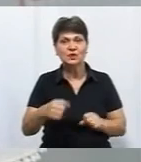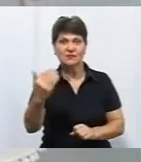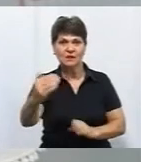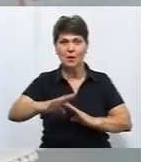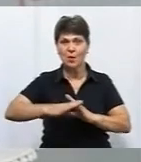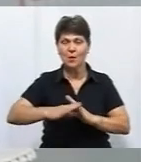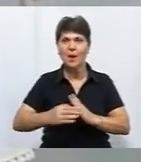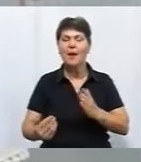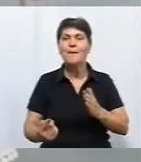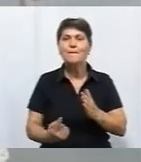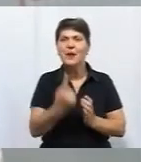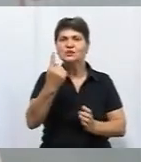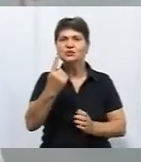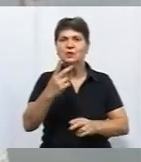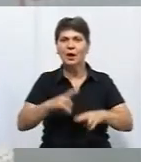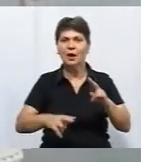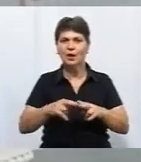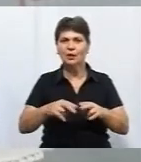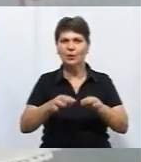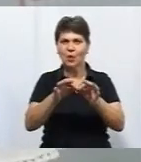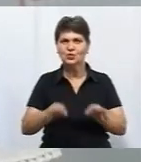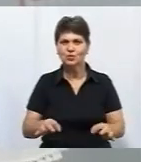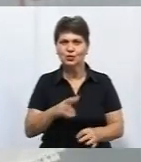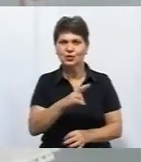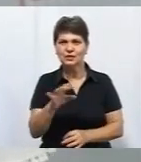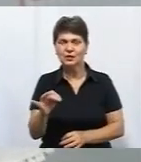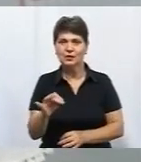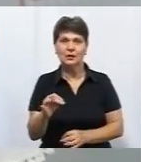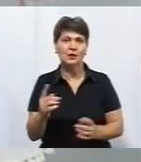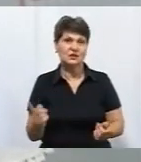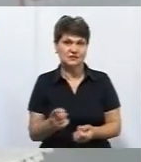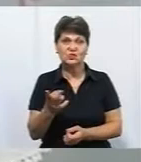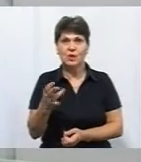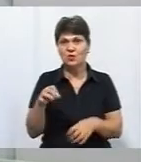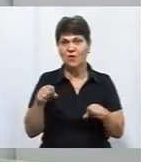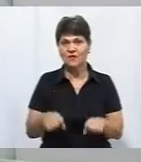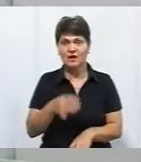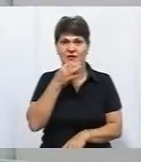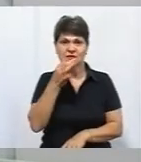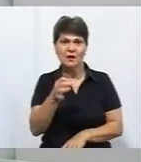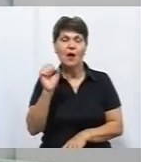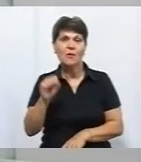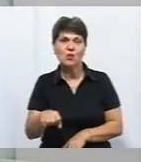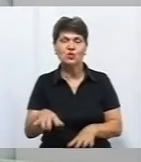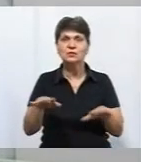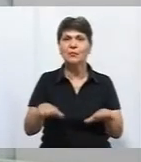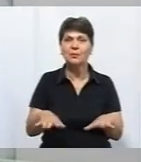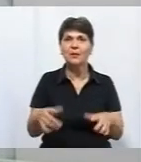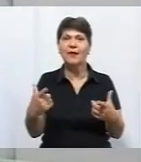перші конструкції. Звичайно, нам допомагала, вона сказала, що можна розташувати, де, як,